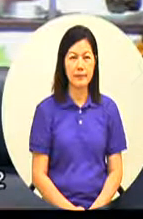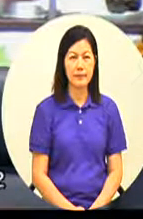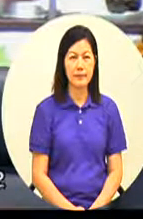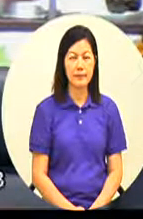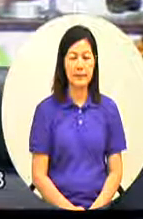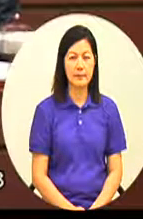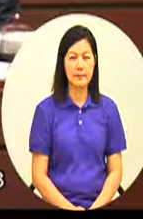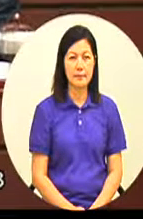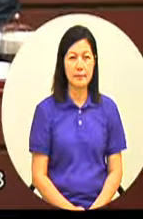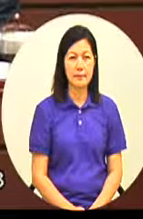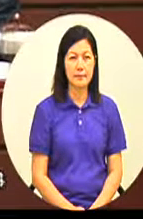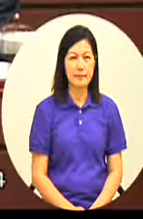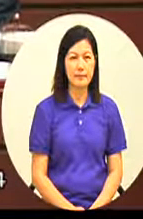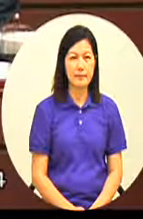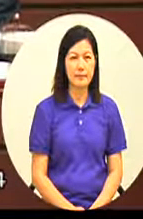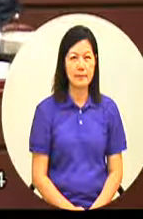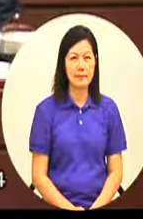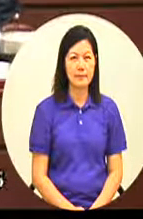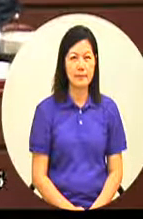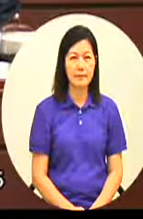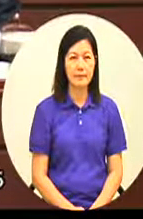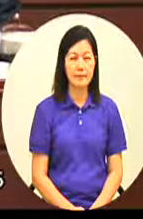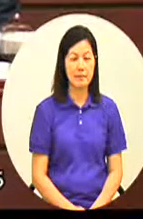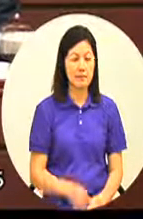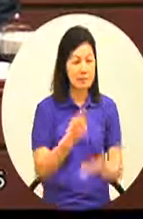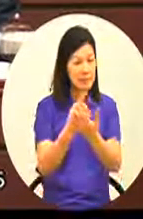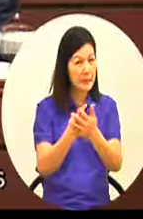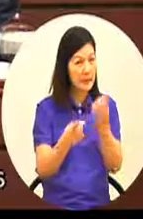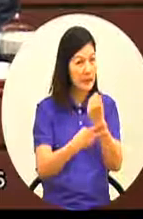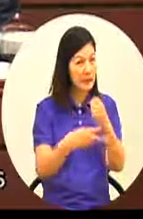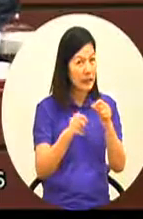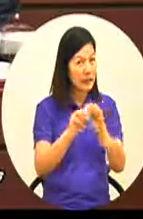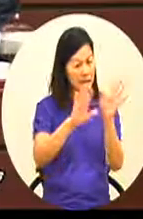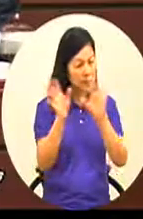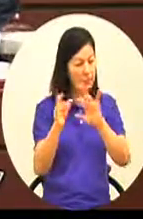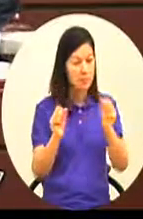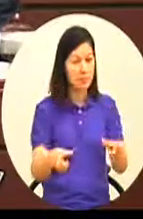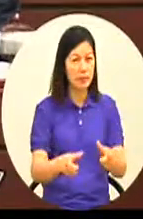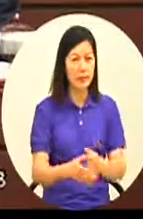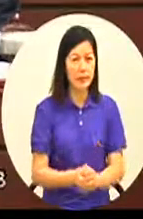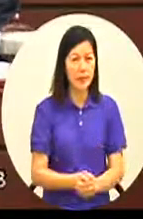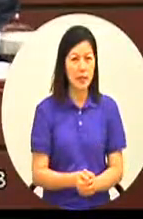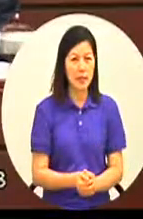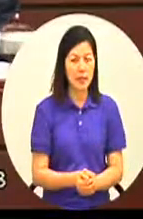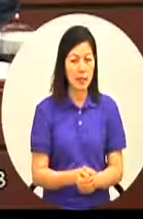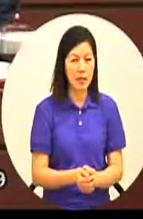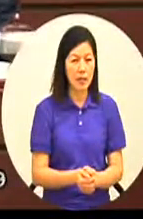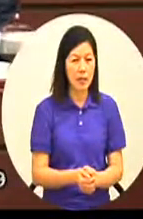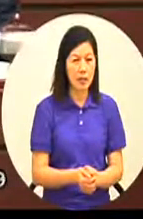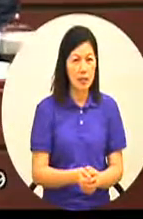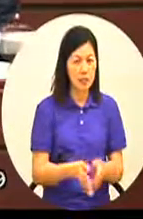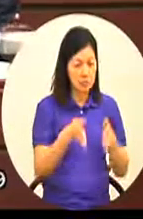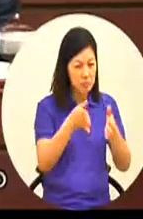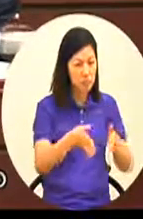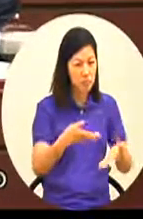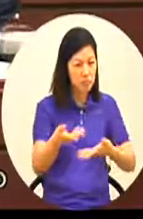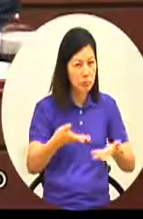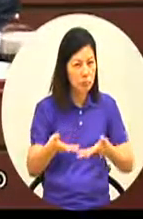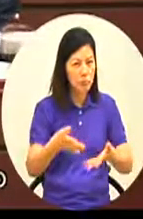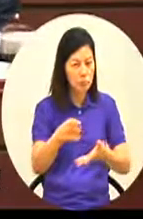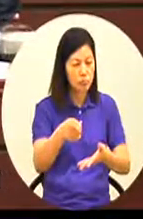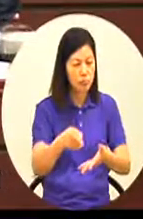因为吼，咱吼每个里不一样啦吼，我们是个案来做处理啦，特别是我们